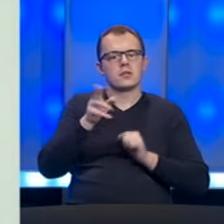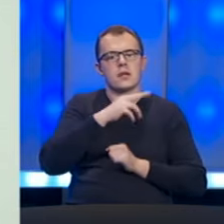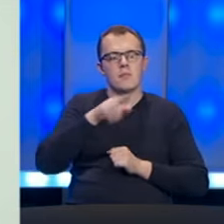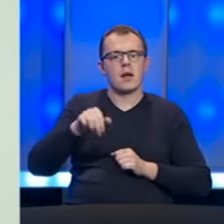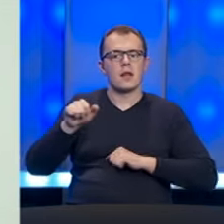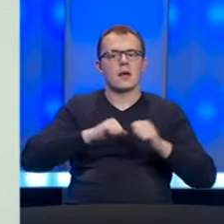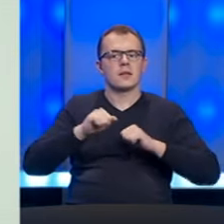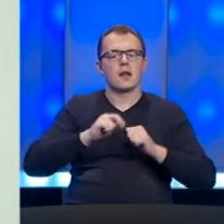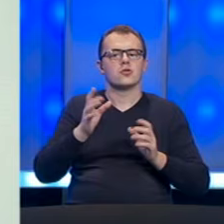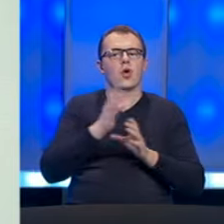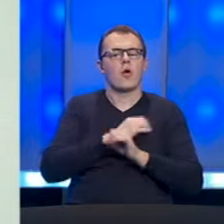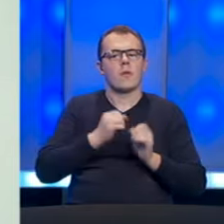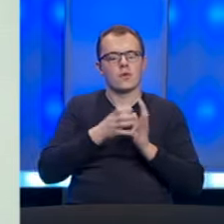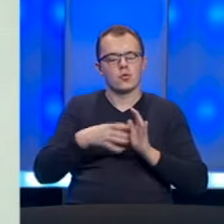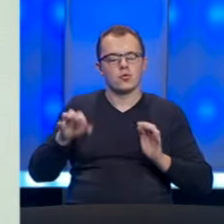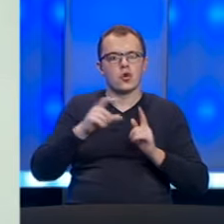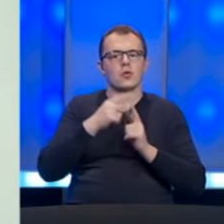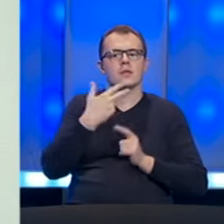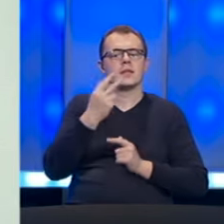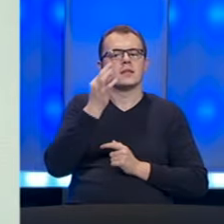djelatnost u obavljanju duže od 30 dana.